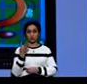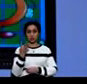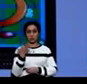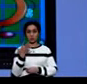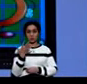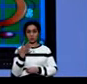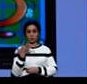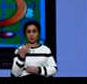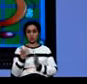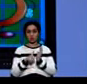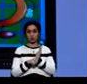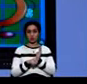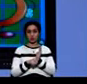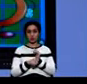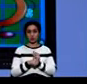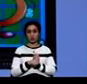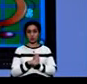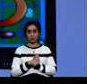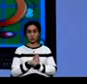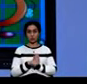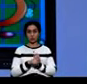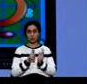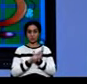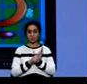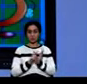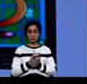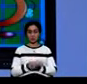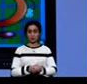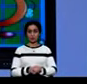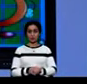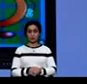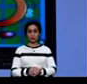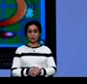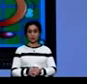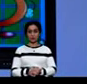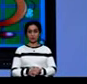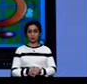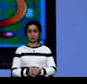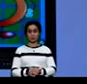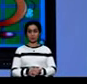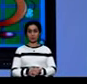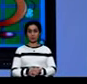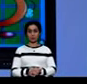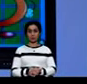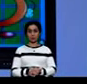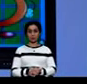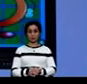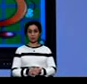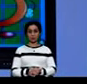три, четыре, пять, шесть, семь. Семь кошек.